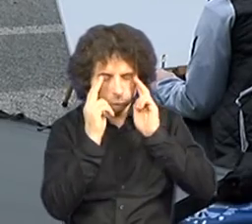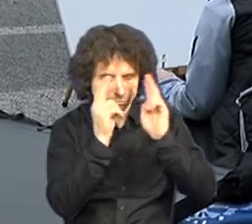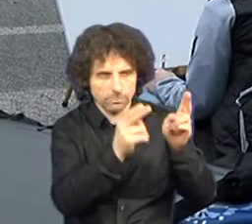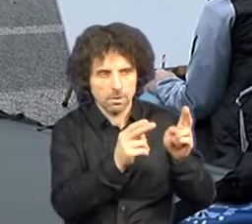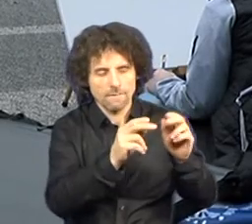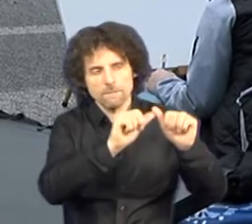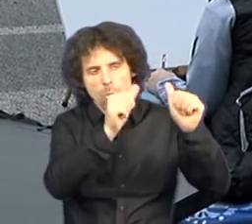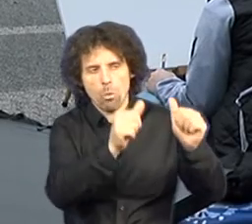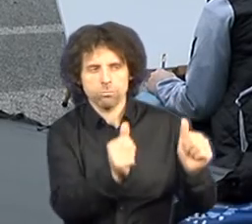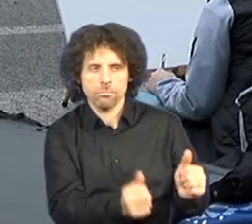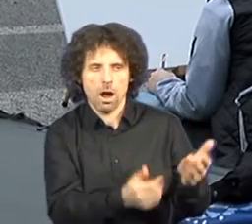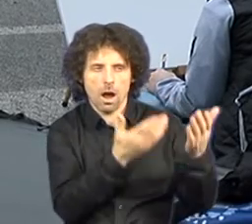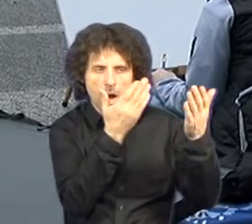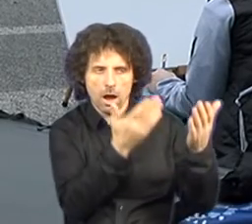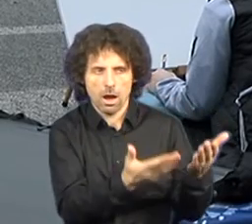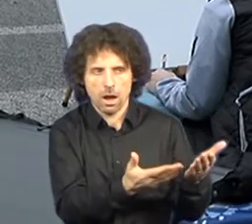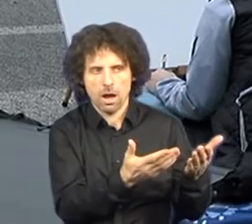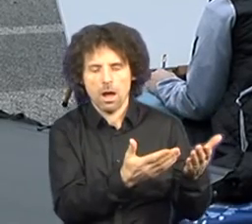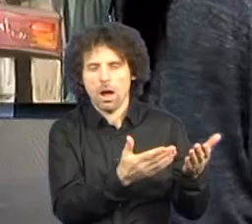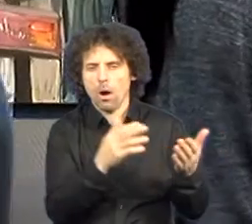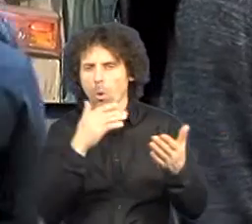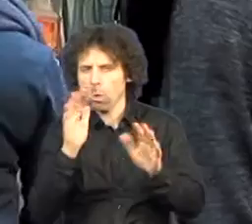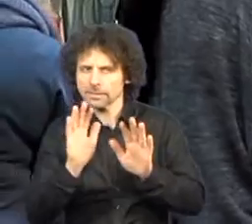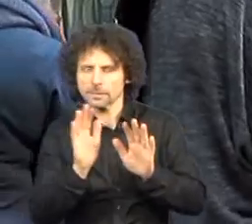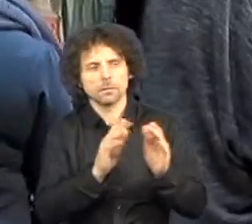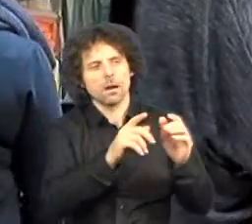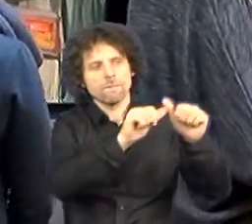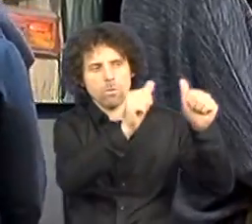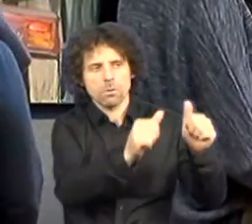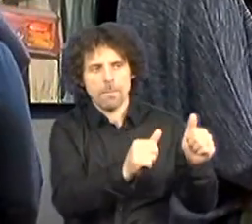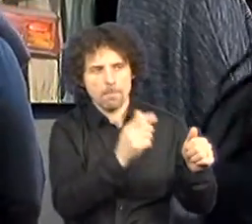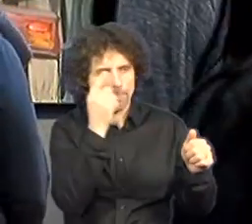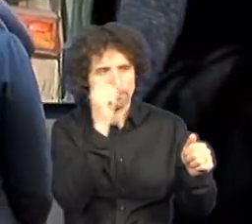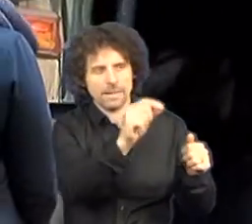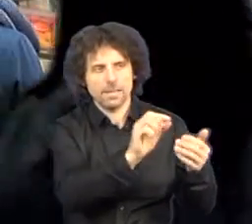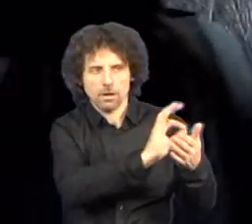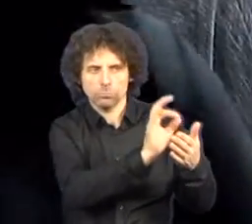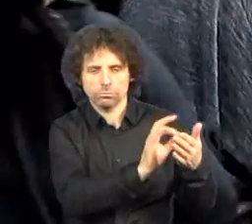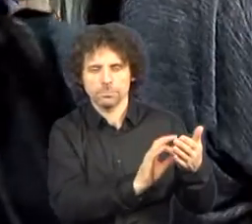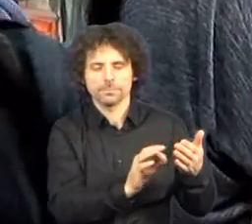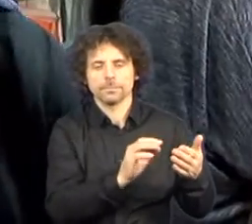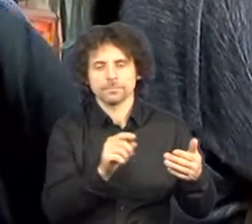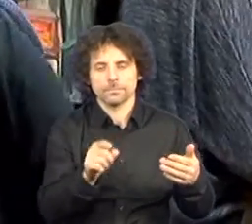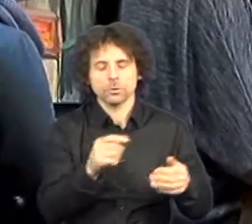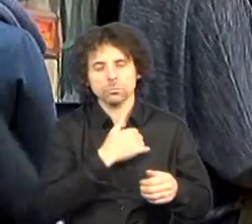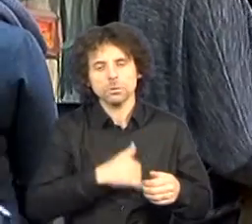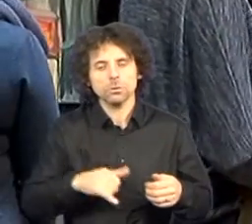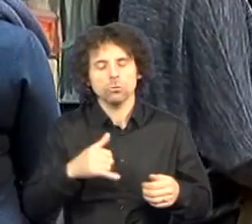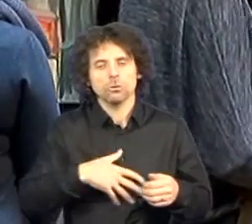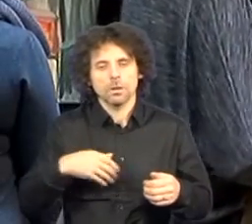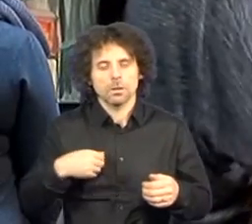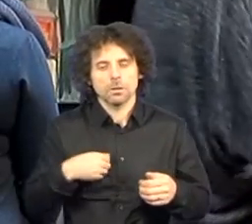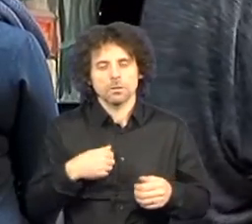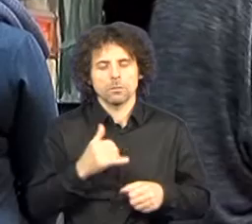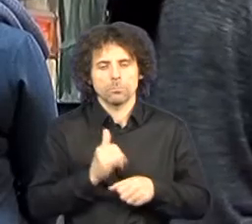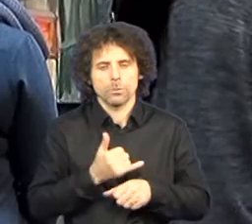na formie, może bardziej niż na kolorze. To dopiero początek, bowiem zespół swój jubileusz będzie świętował na wiele sposobów.